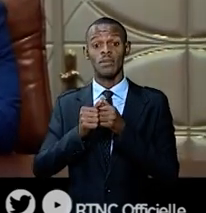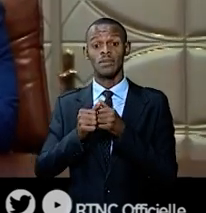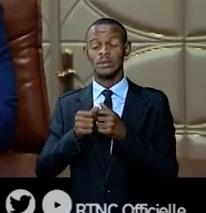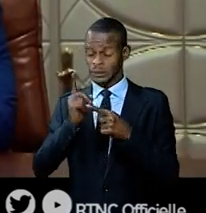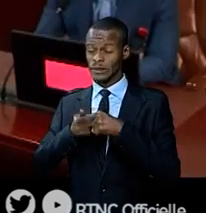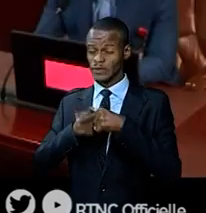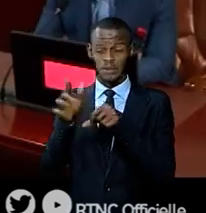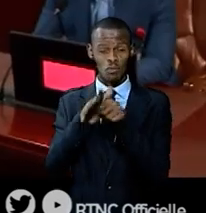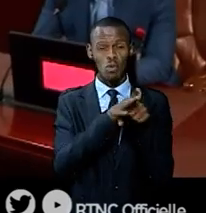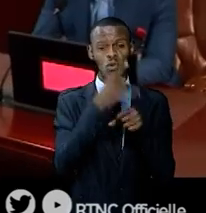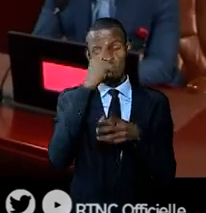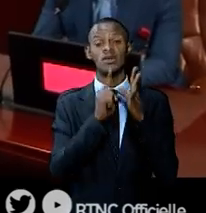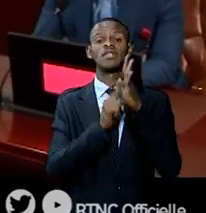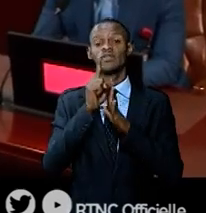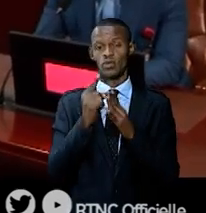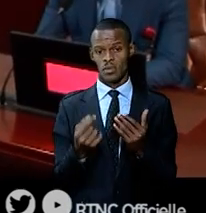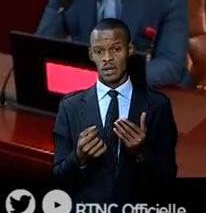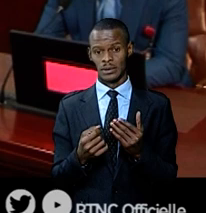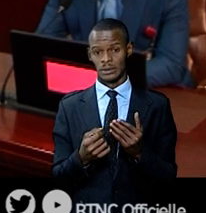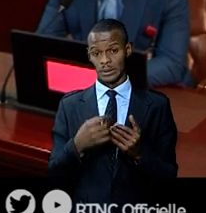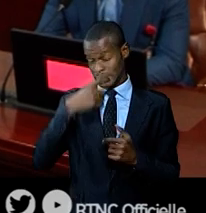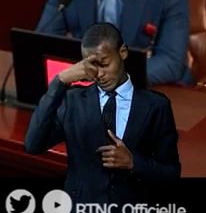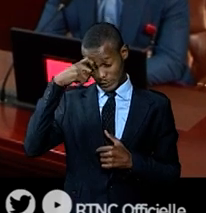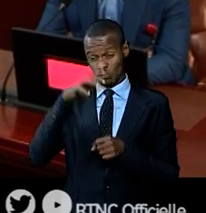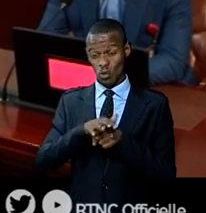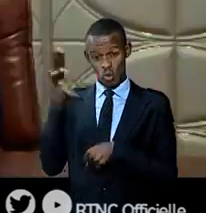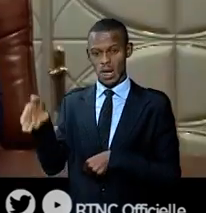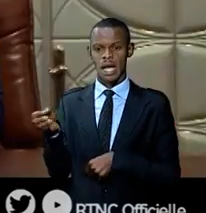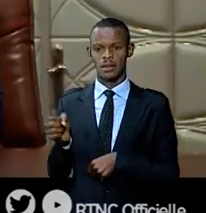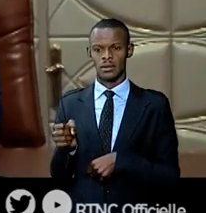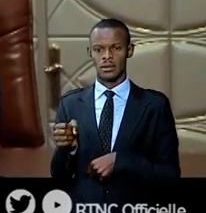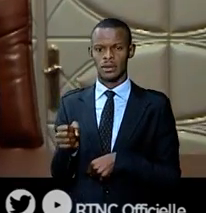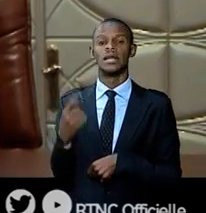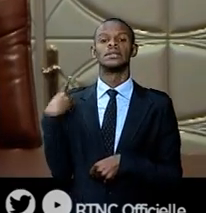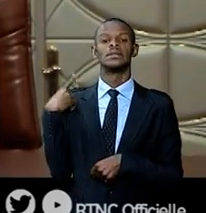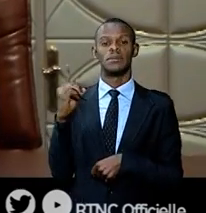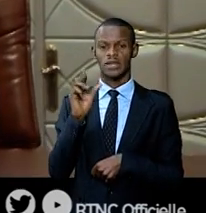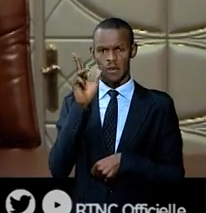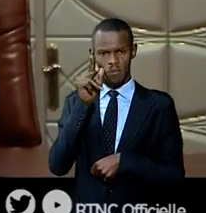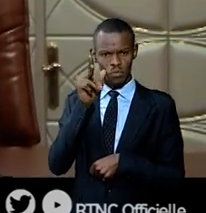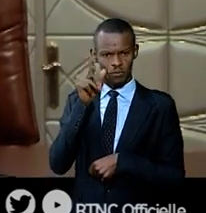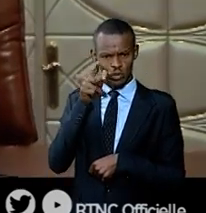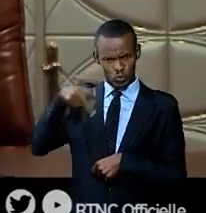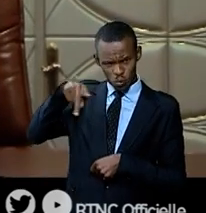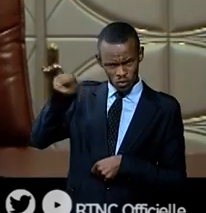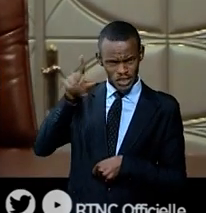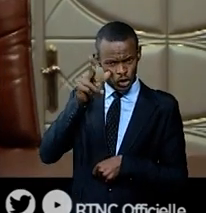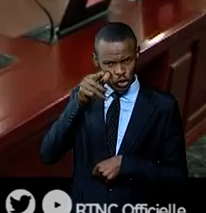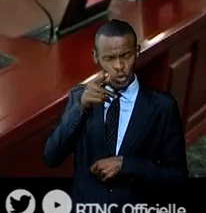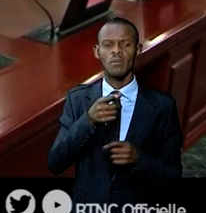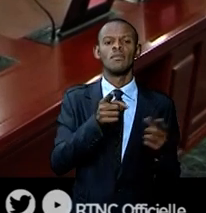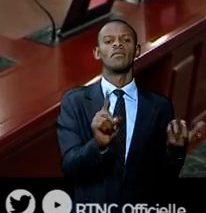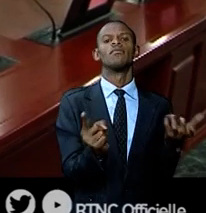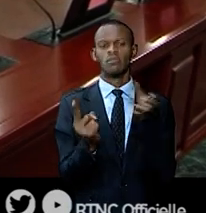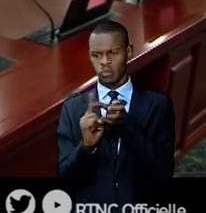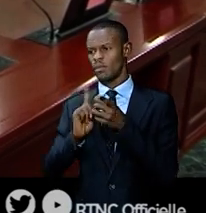politique, autant de questions que les députés de cette province ont soumises au président de la République, Félix-Antoine Tshisekedi Tshilombo. Sur le